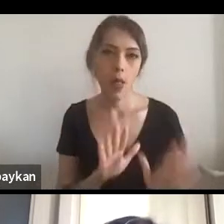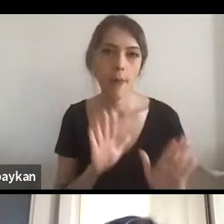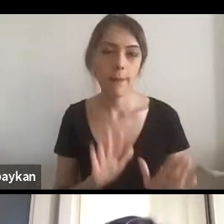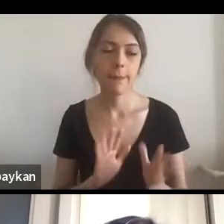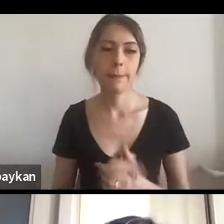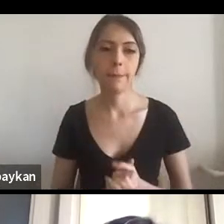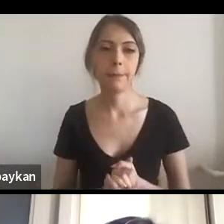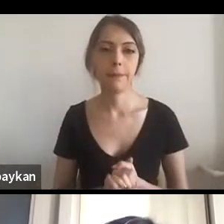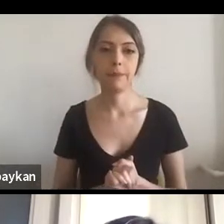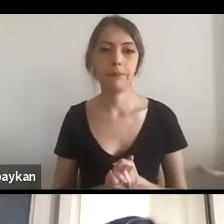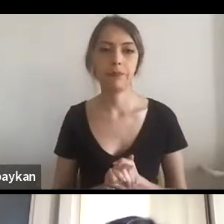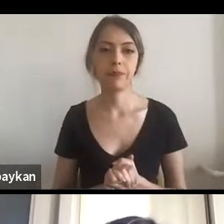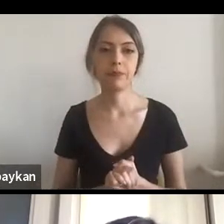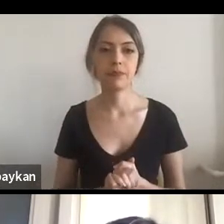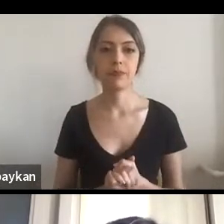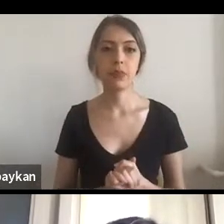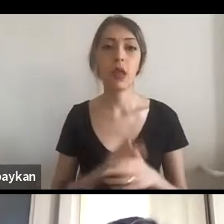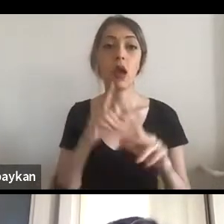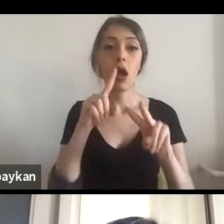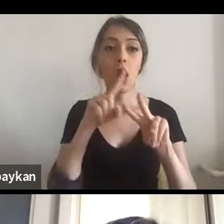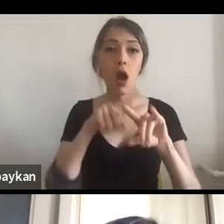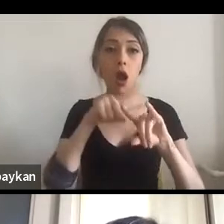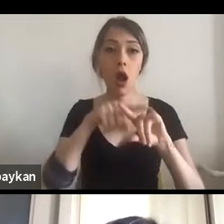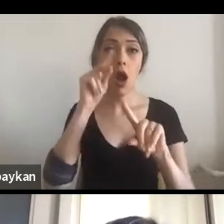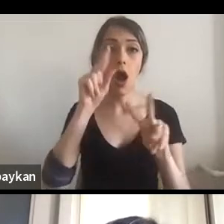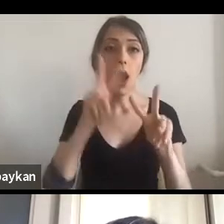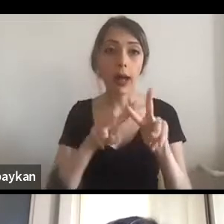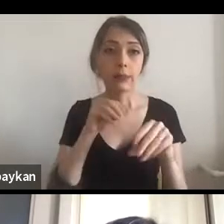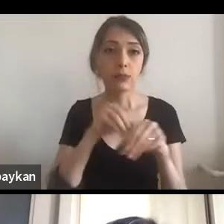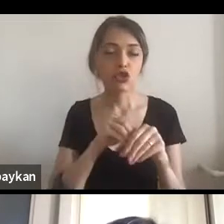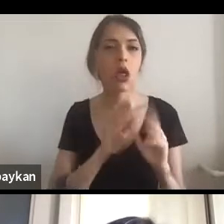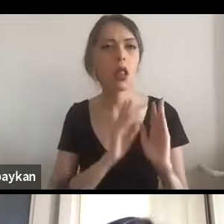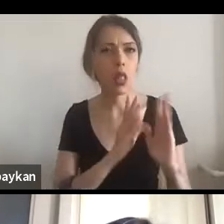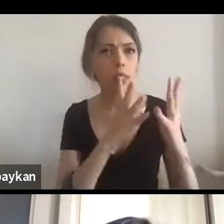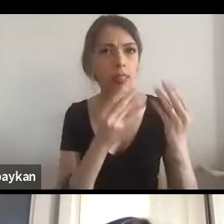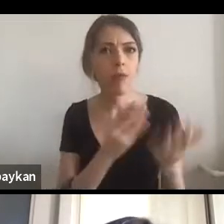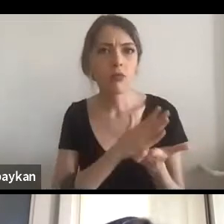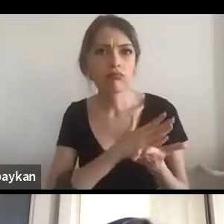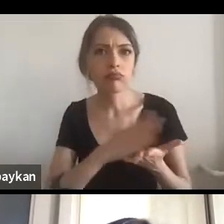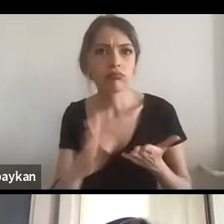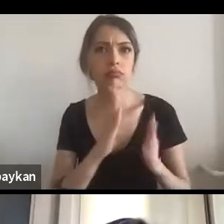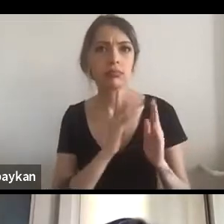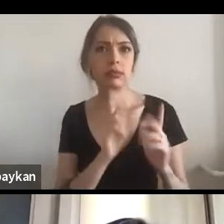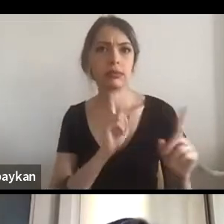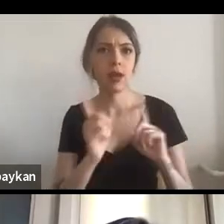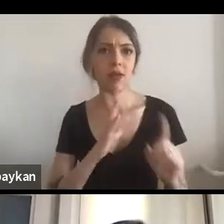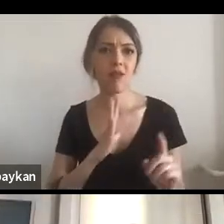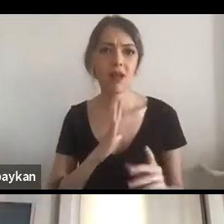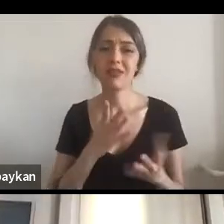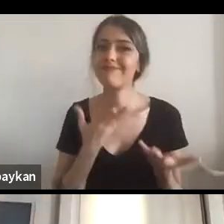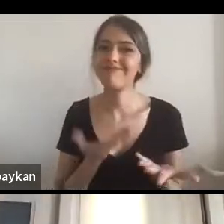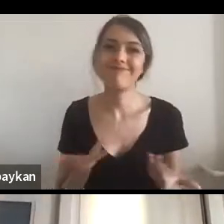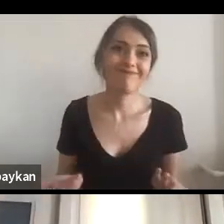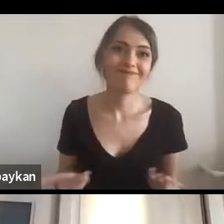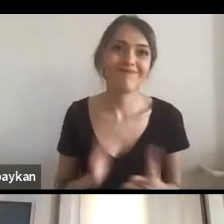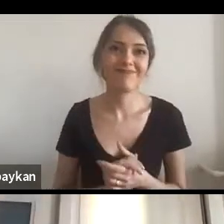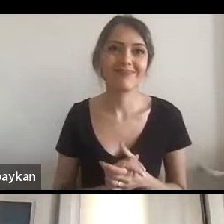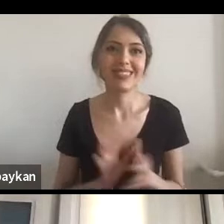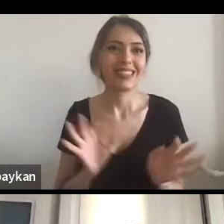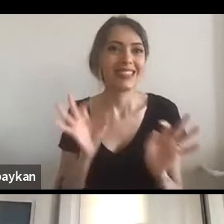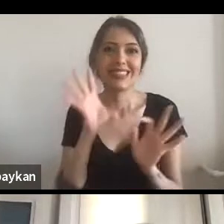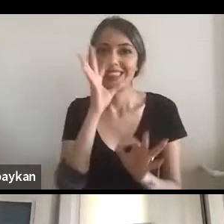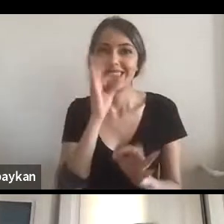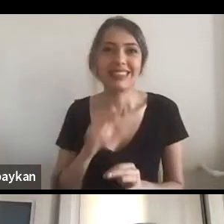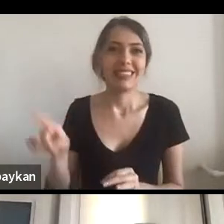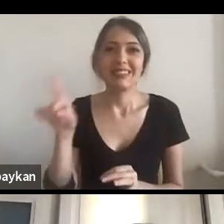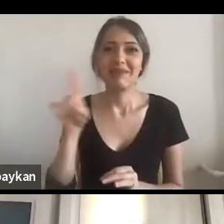Eğer adım AİHM'de devam eden bir davaysa ne yazık ki orası bir kara kuyu. Hiç kimsenin o kara kuyunun